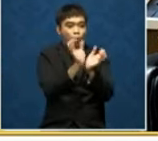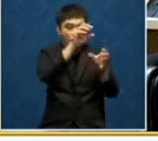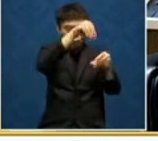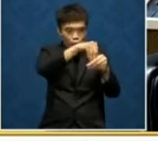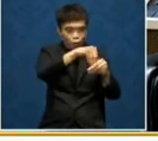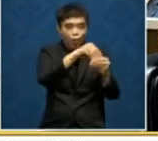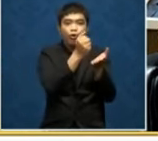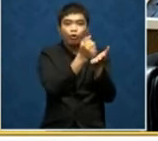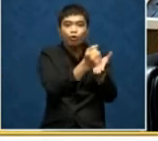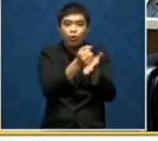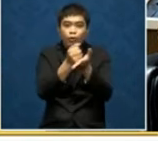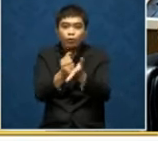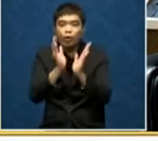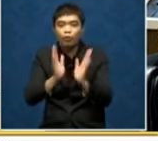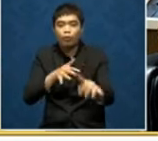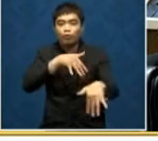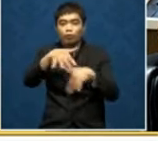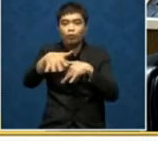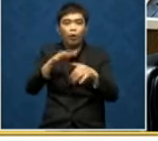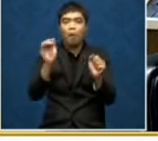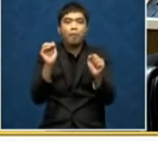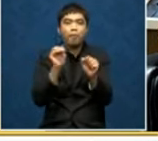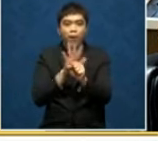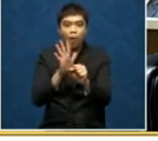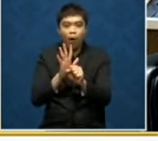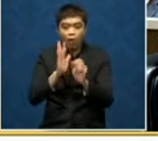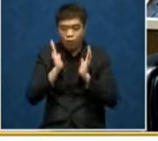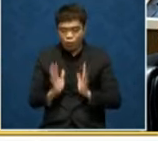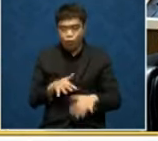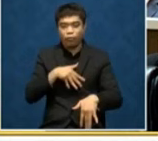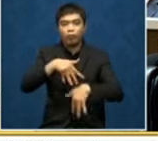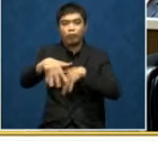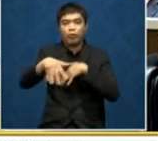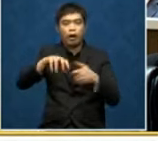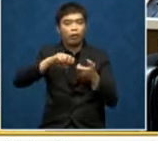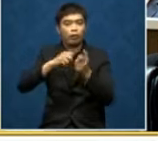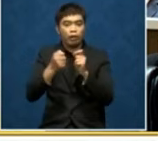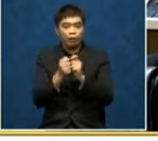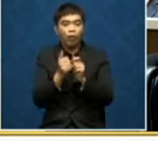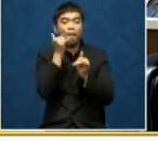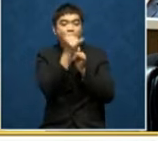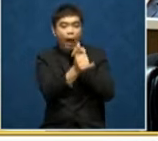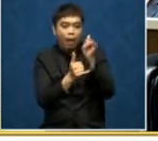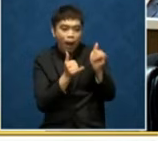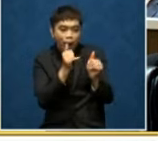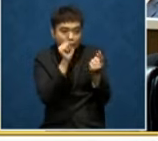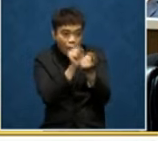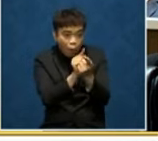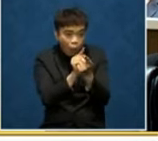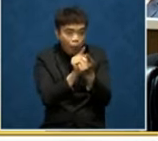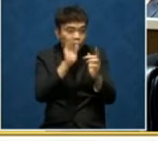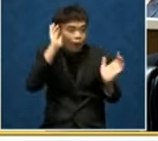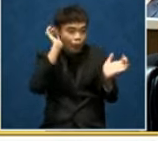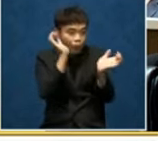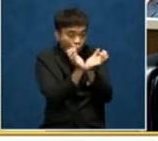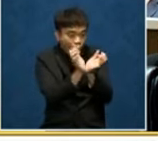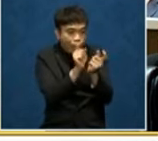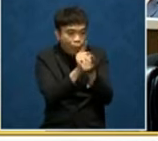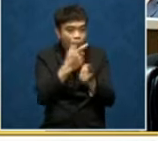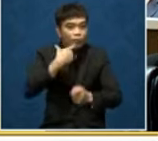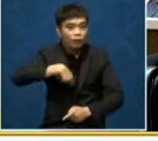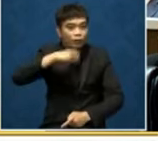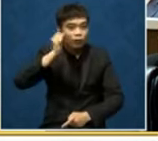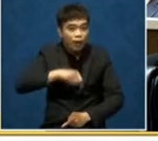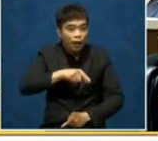ต่อความต้องการของประชาชนที่เดือดร้อนและต้องการคำแนะนำทางข้อกฎหมายต่างๆทุกวันนี้พี่น้อง